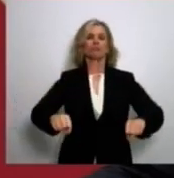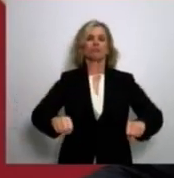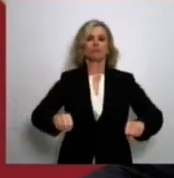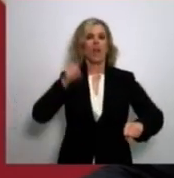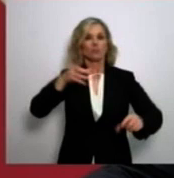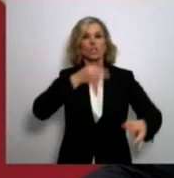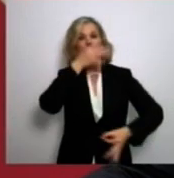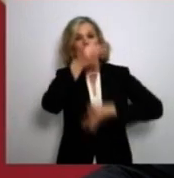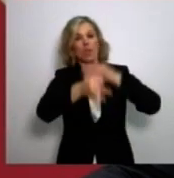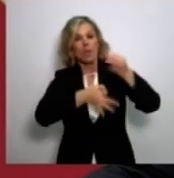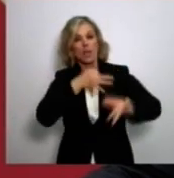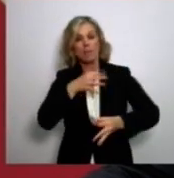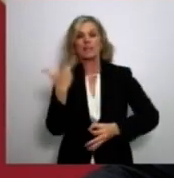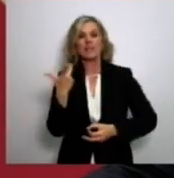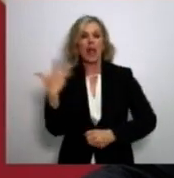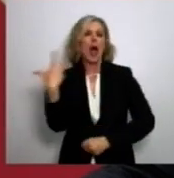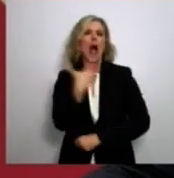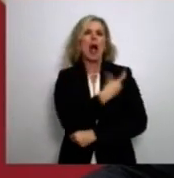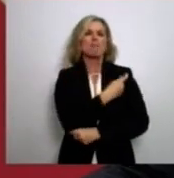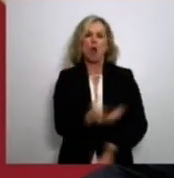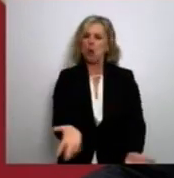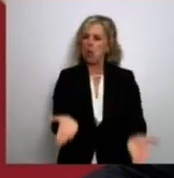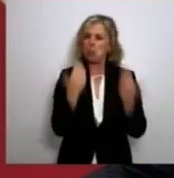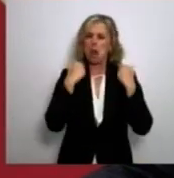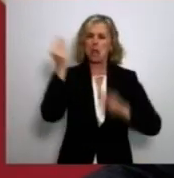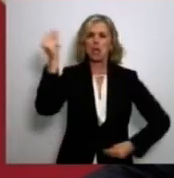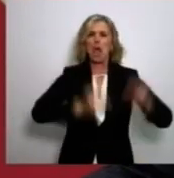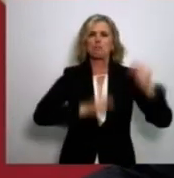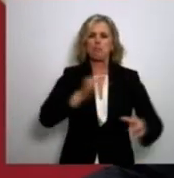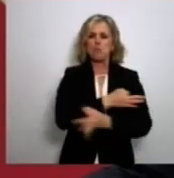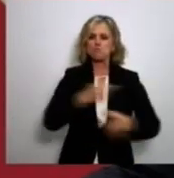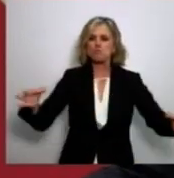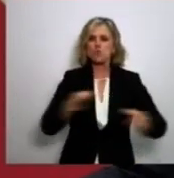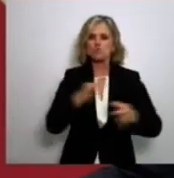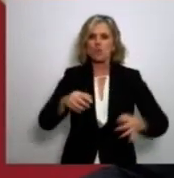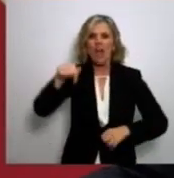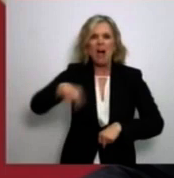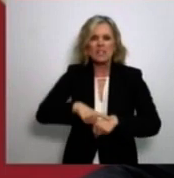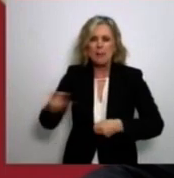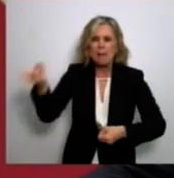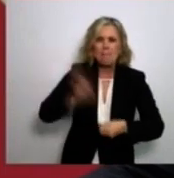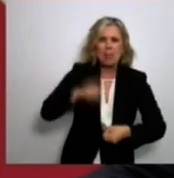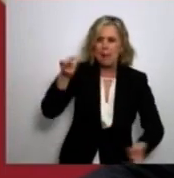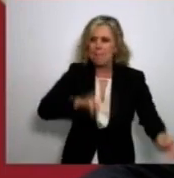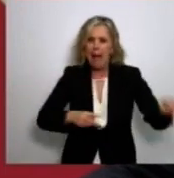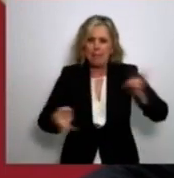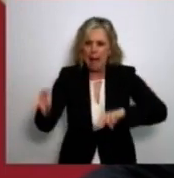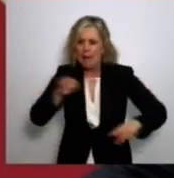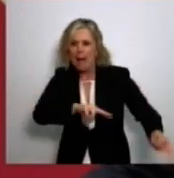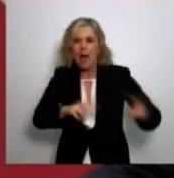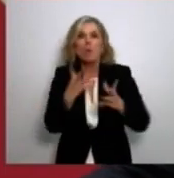Ρεθύμνου ότι το εμβόλιο δεν έχει καμία παρενέργεια. Και αυτή τη στιγμή πεθαίνουν άνθρωποι μετά τον